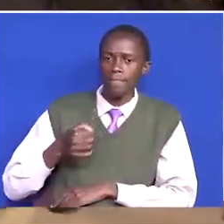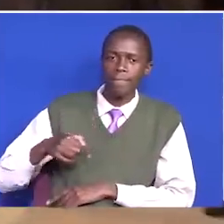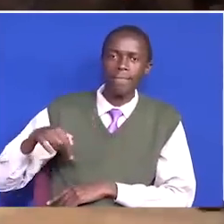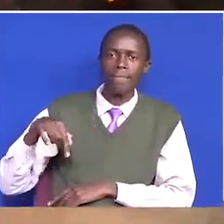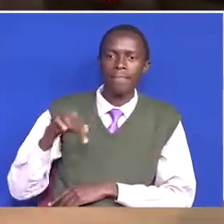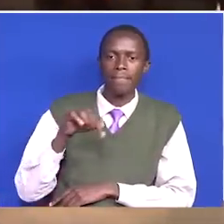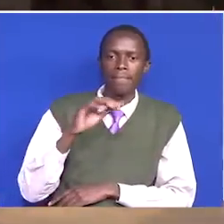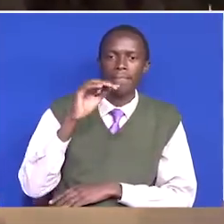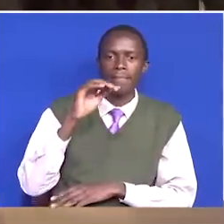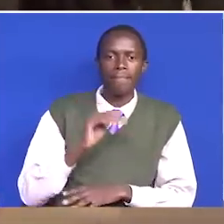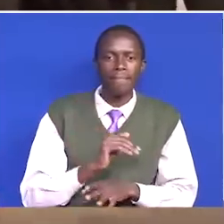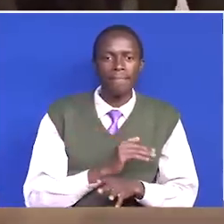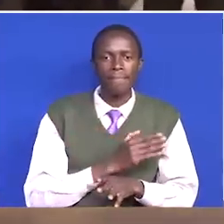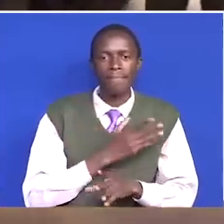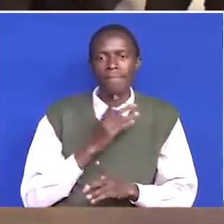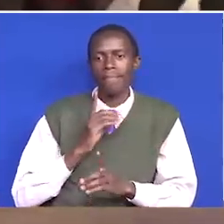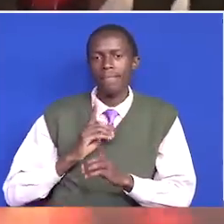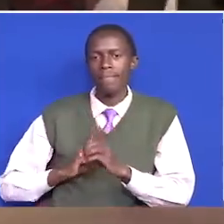kwetu, yeah, yeah,